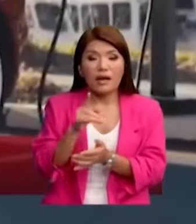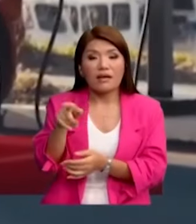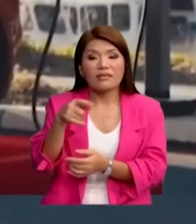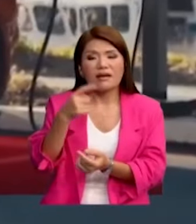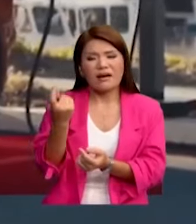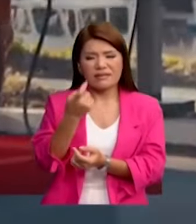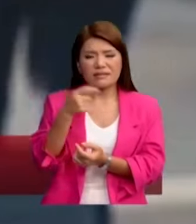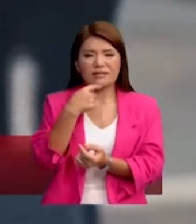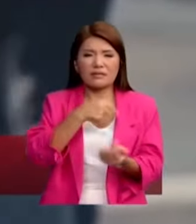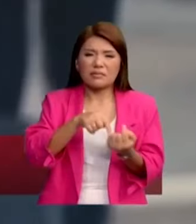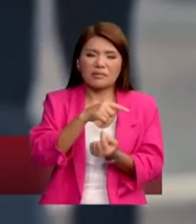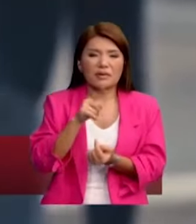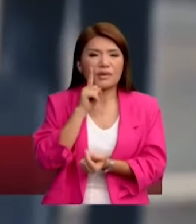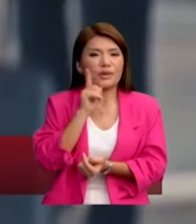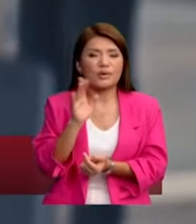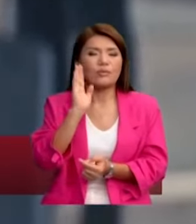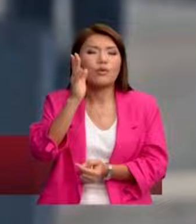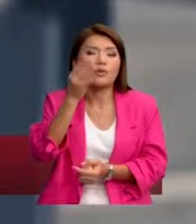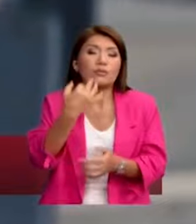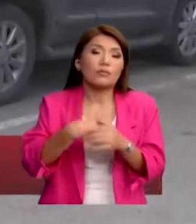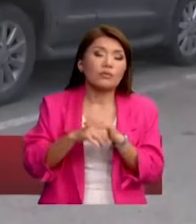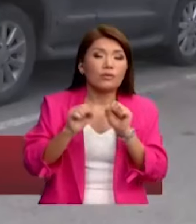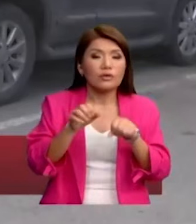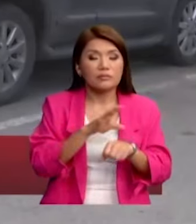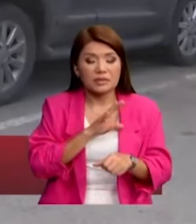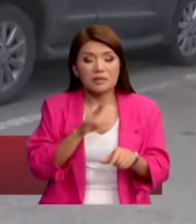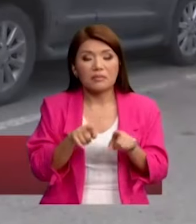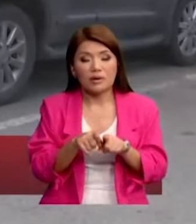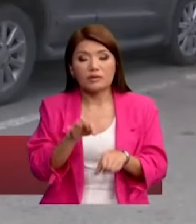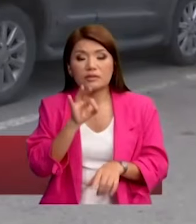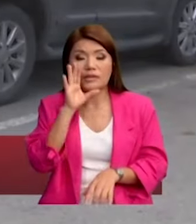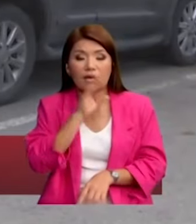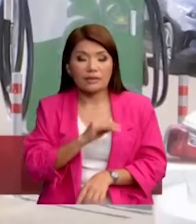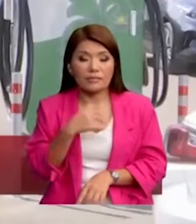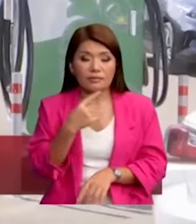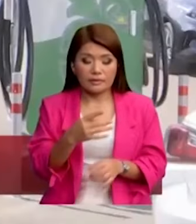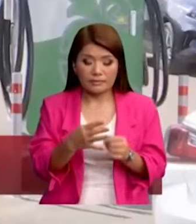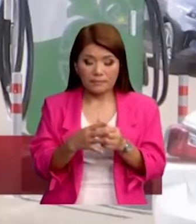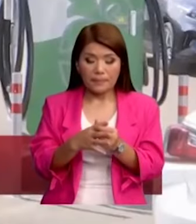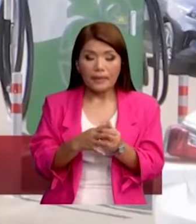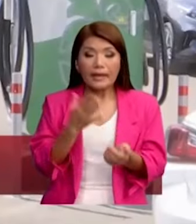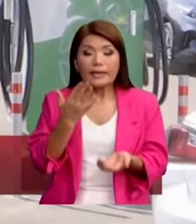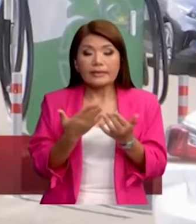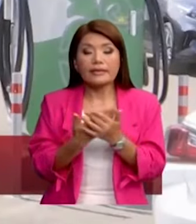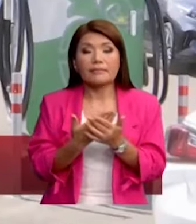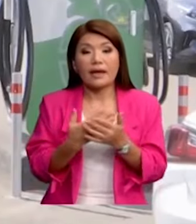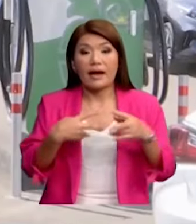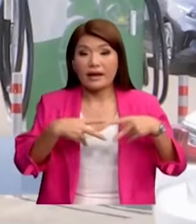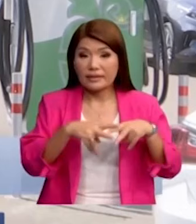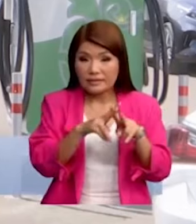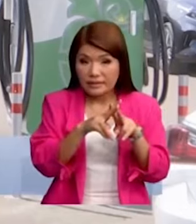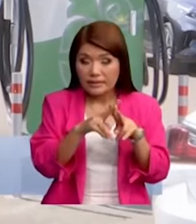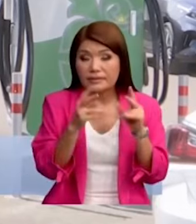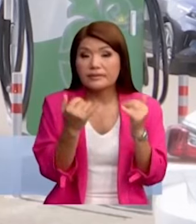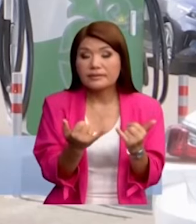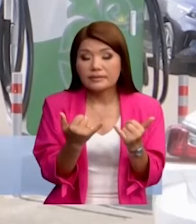бизнеспен айналысу тиімсіз. Тек болашағынан үміт күттіретін стартап ретінде қарауға болады дейді. Если мы говорим об Астане, это